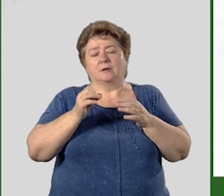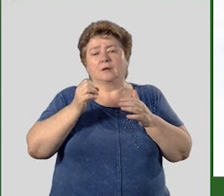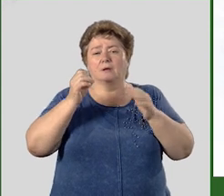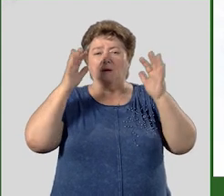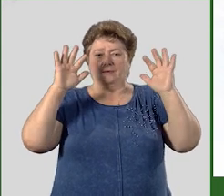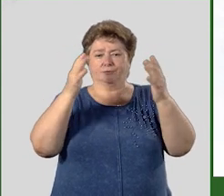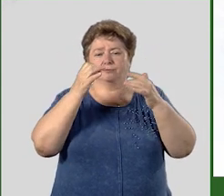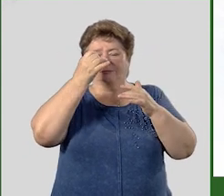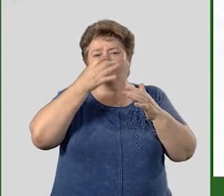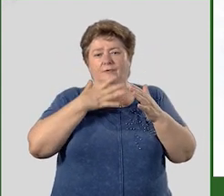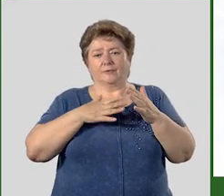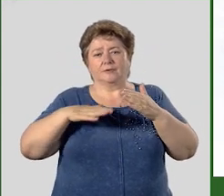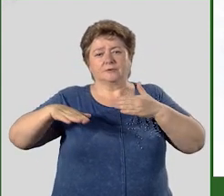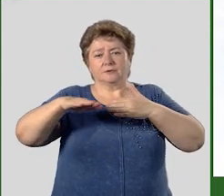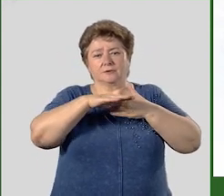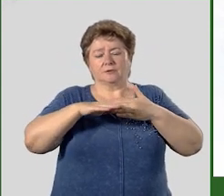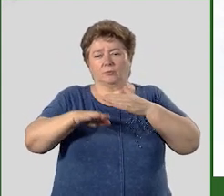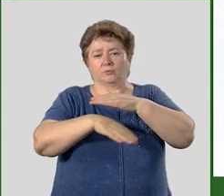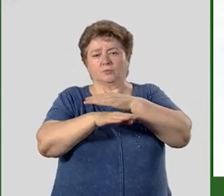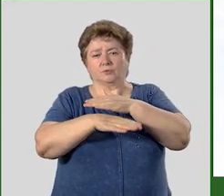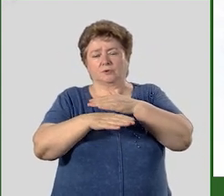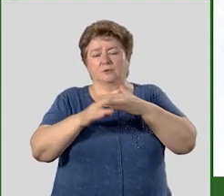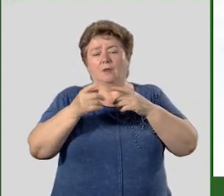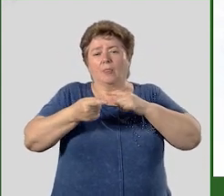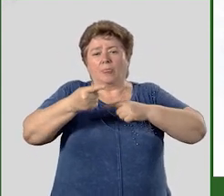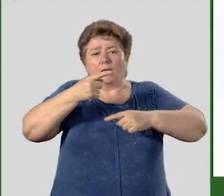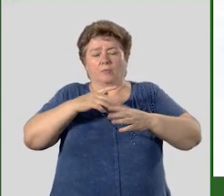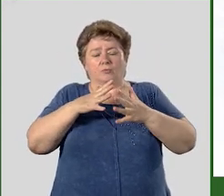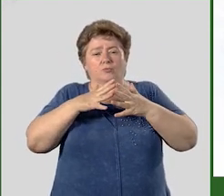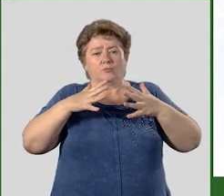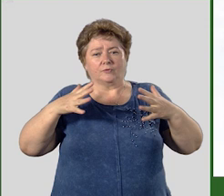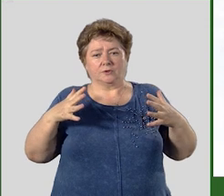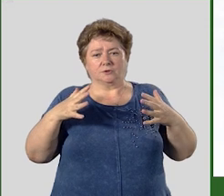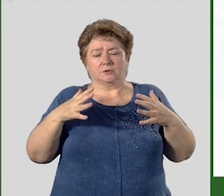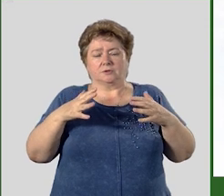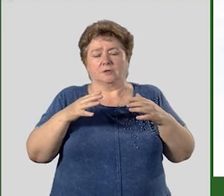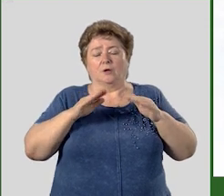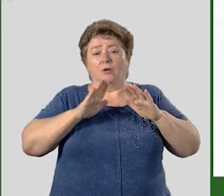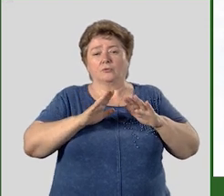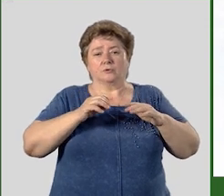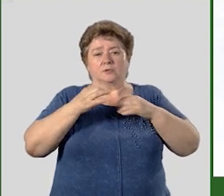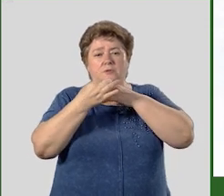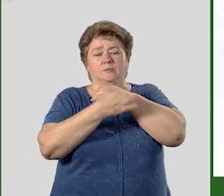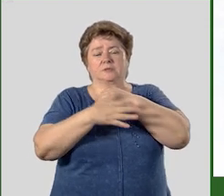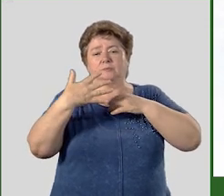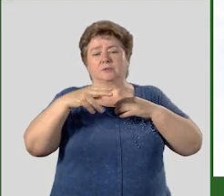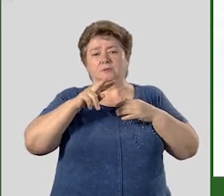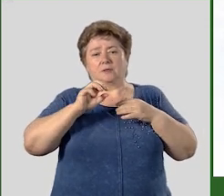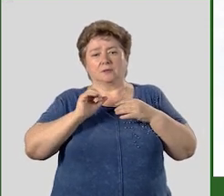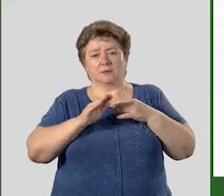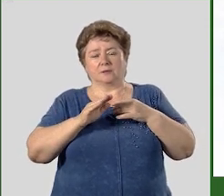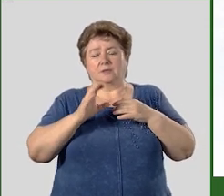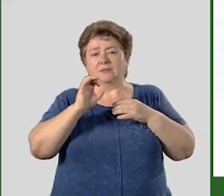Африки. А территория пустынь, наоборот, увеличилась. Только за последние 50